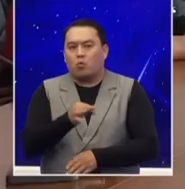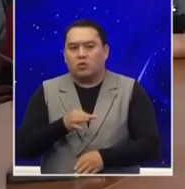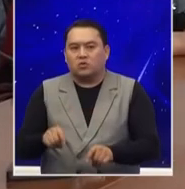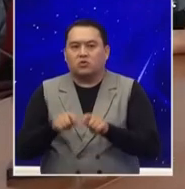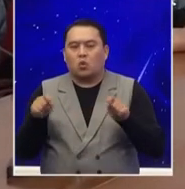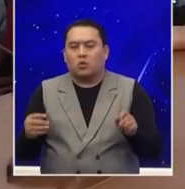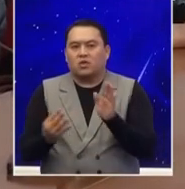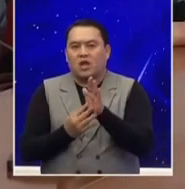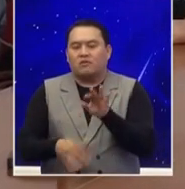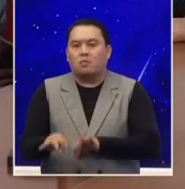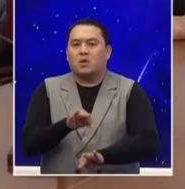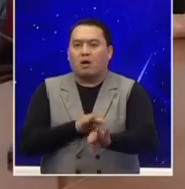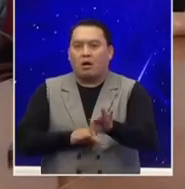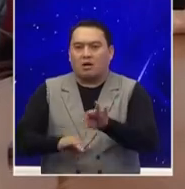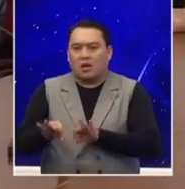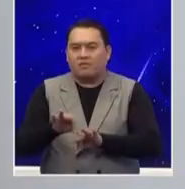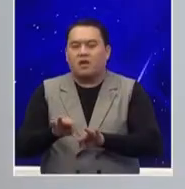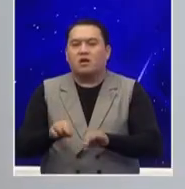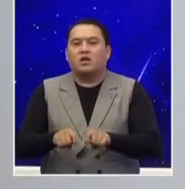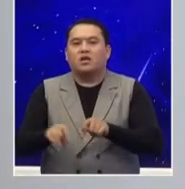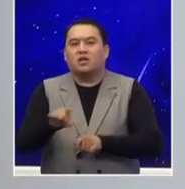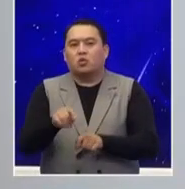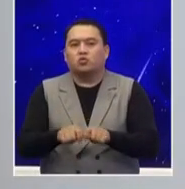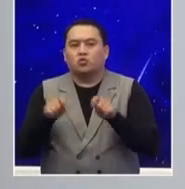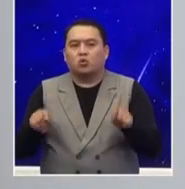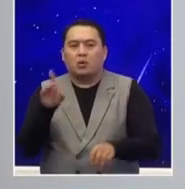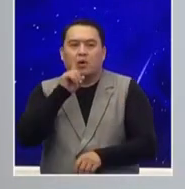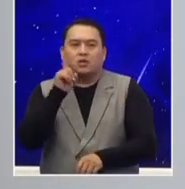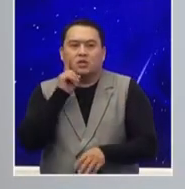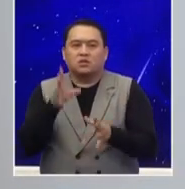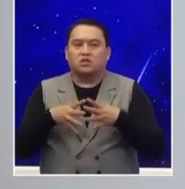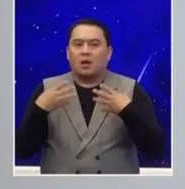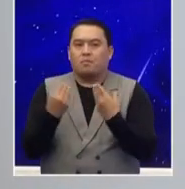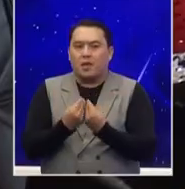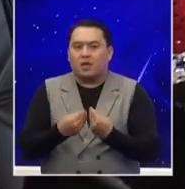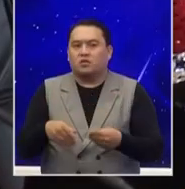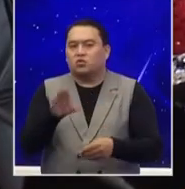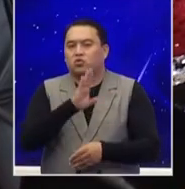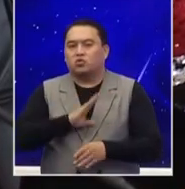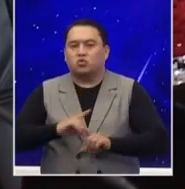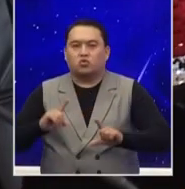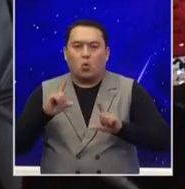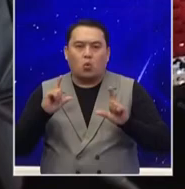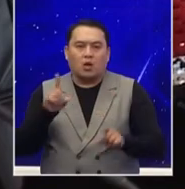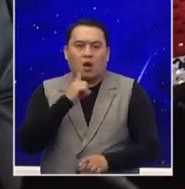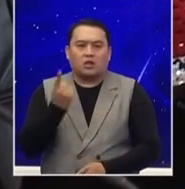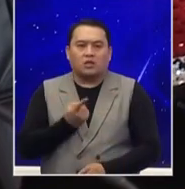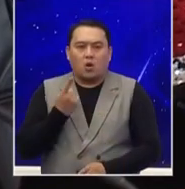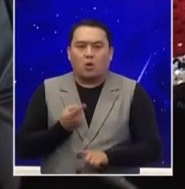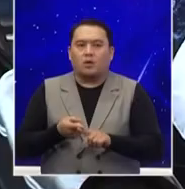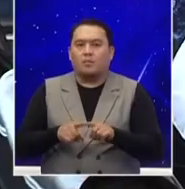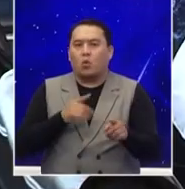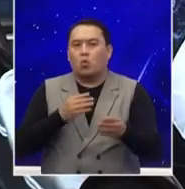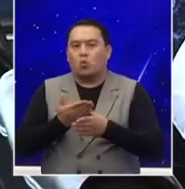9 масштабных проектов в регионах созданной школы молодых семей родители и а также школы и одиноких матерей с помощью